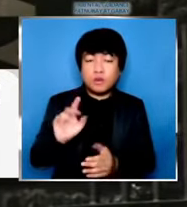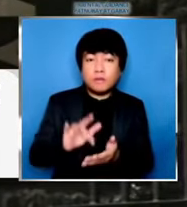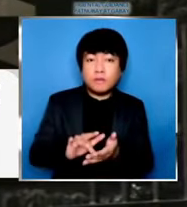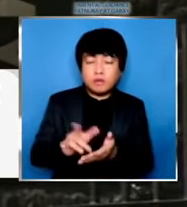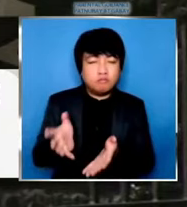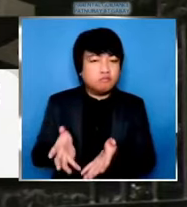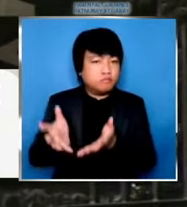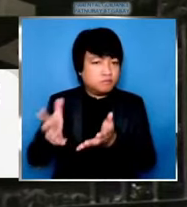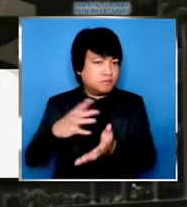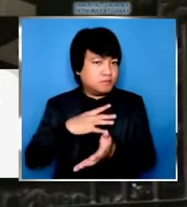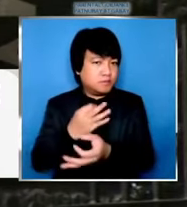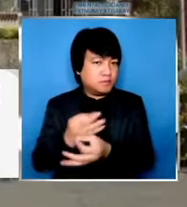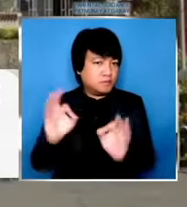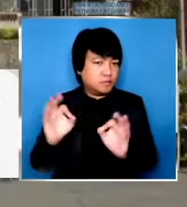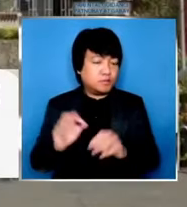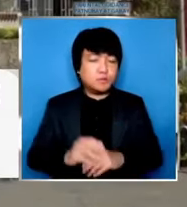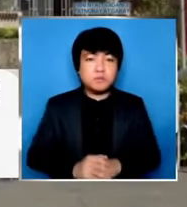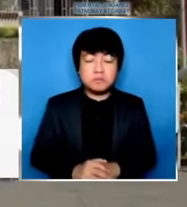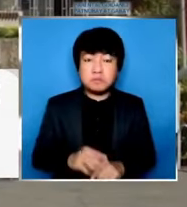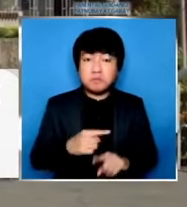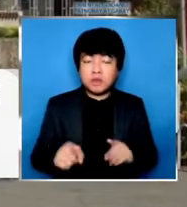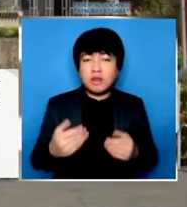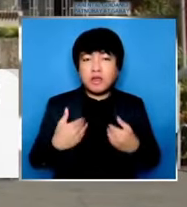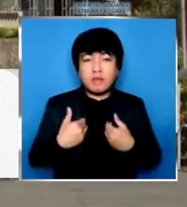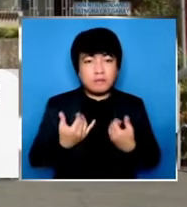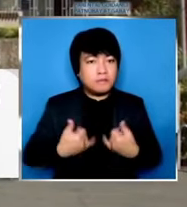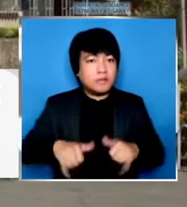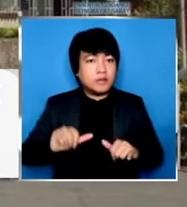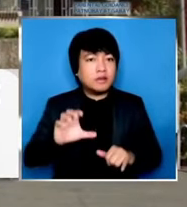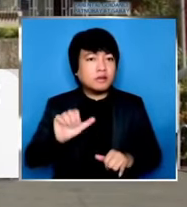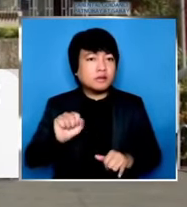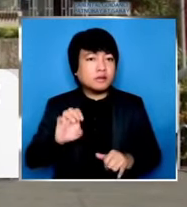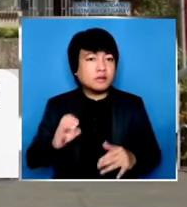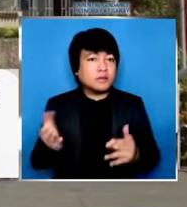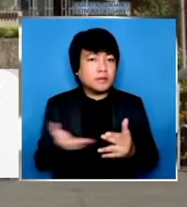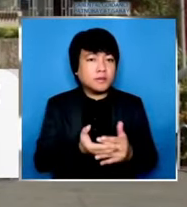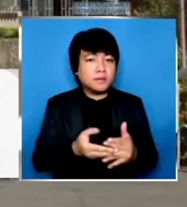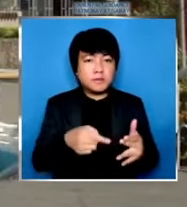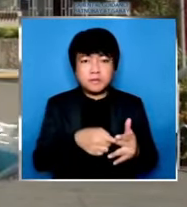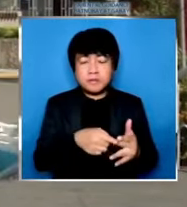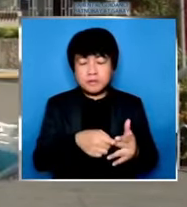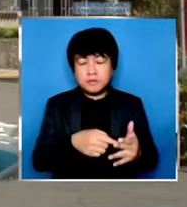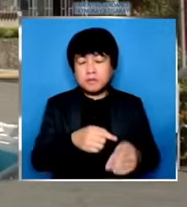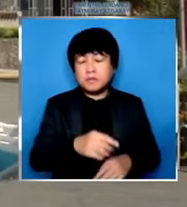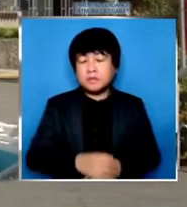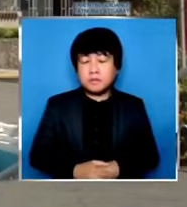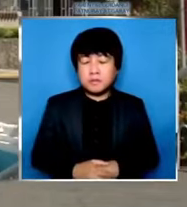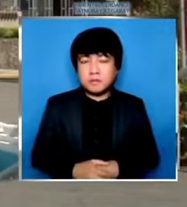in homicide. Pero may mga kasong administratibo pa sila sa Professional Regulation Commission.